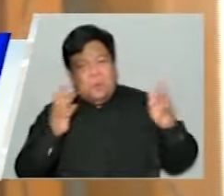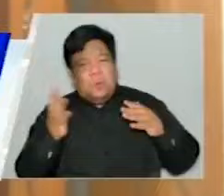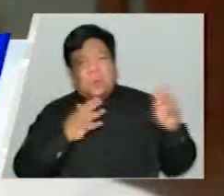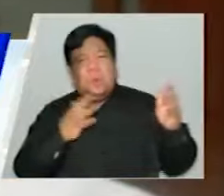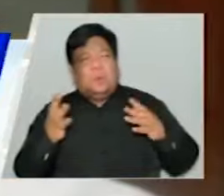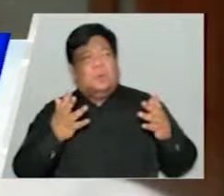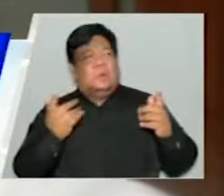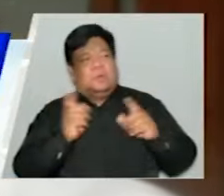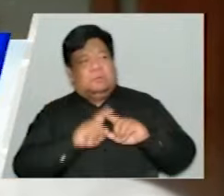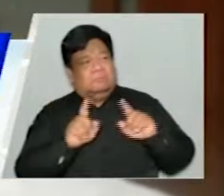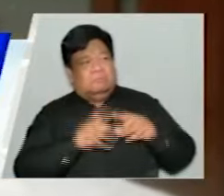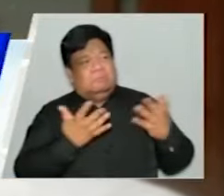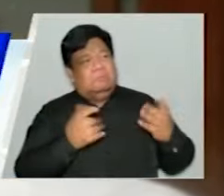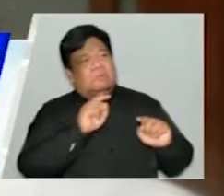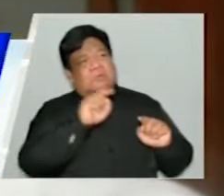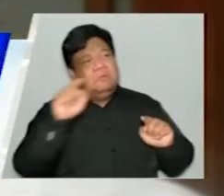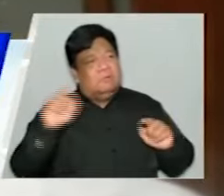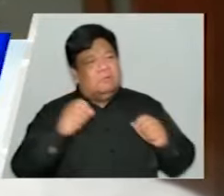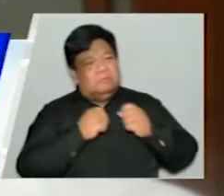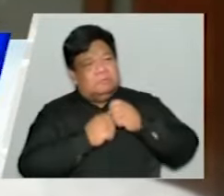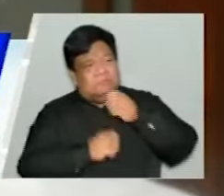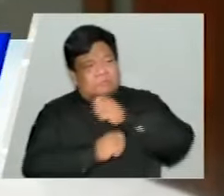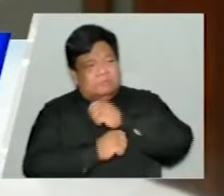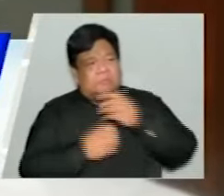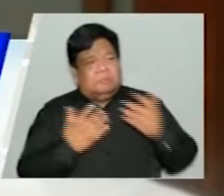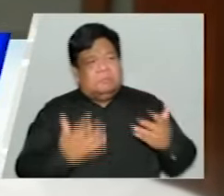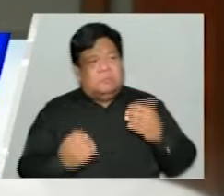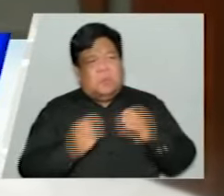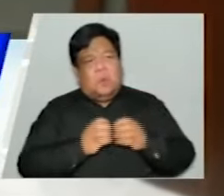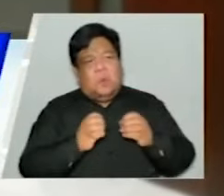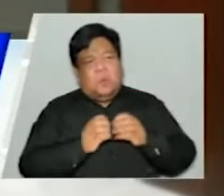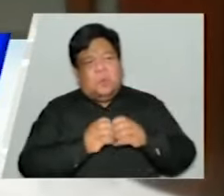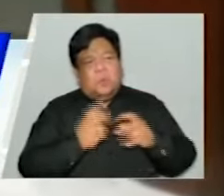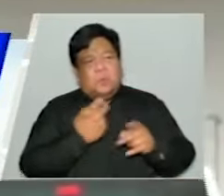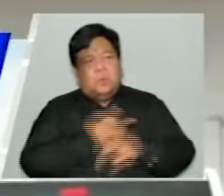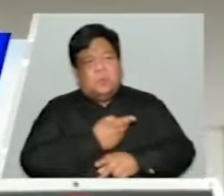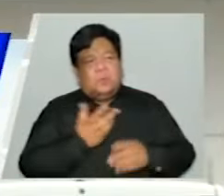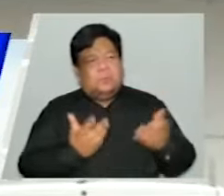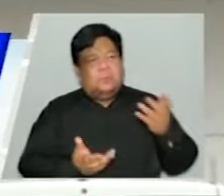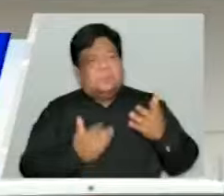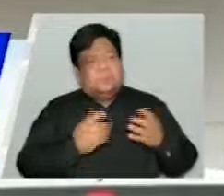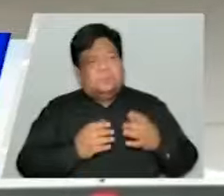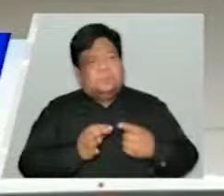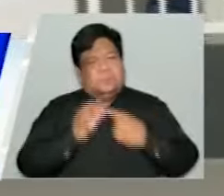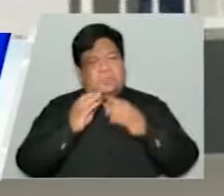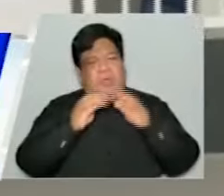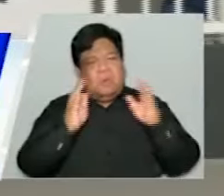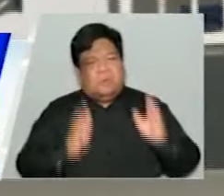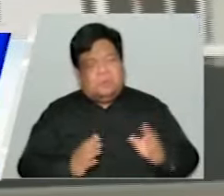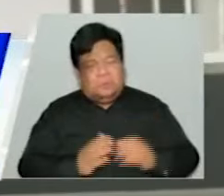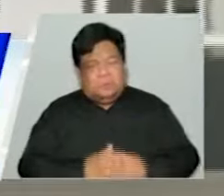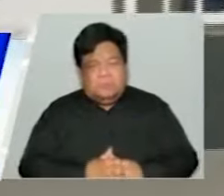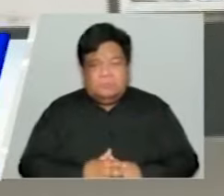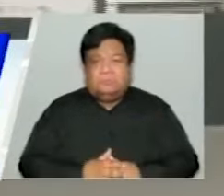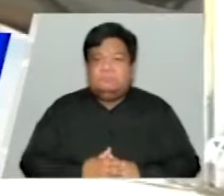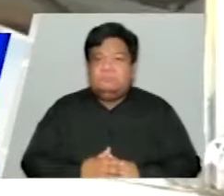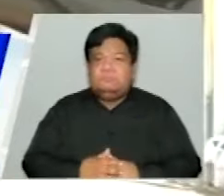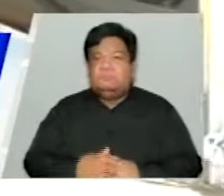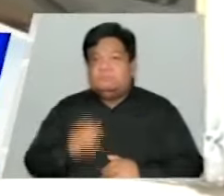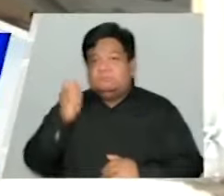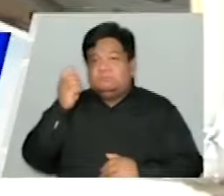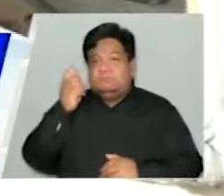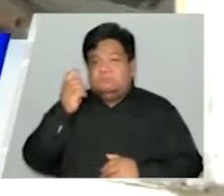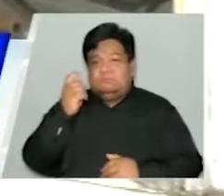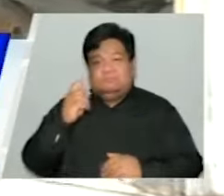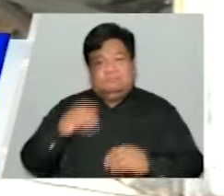ibang structure pa, baka mas marami pa, lalong-lano yung mga kabahayan po. Bumagsak ang kisame habang nasira naman